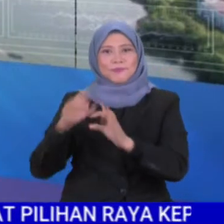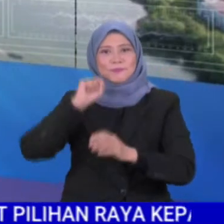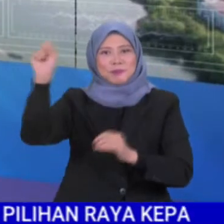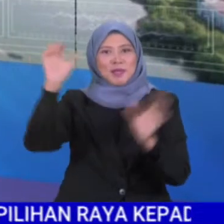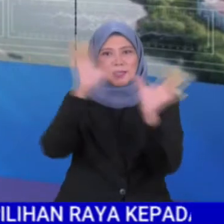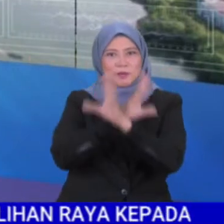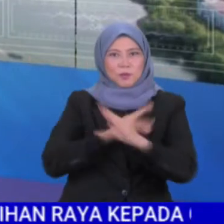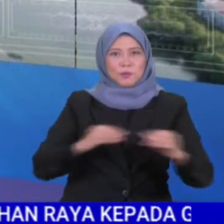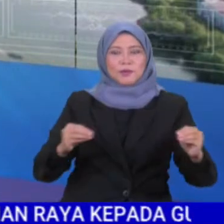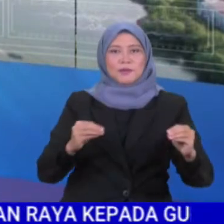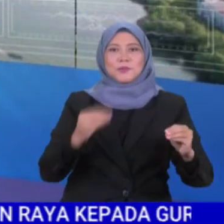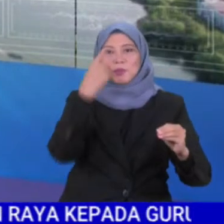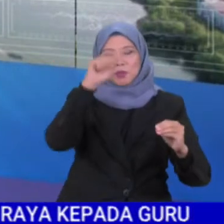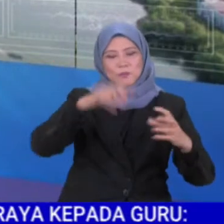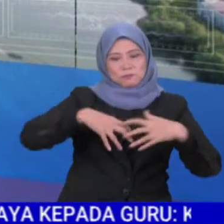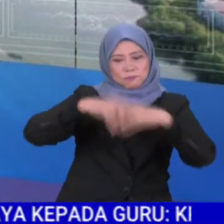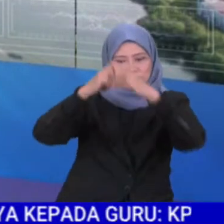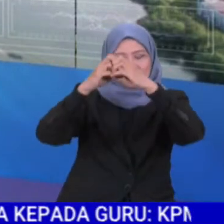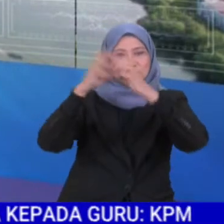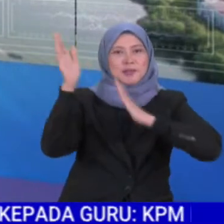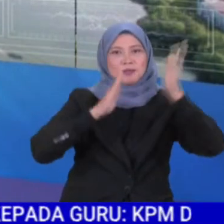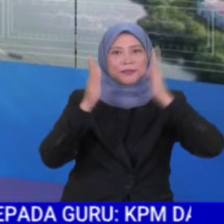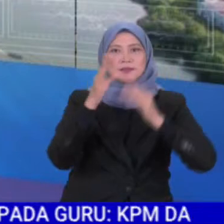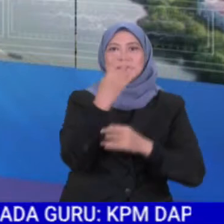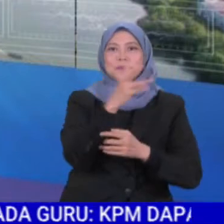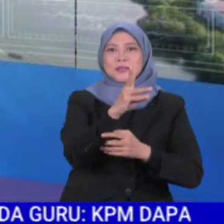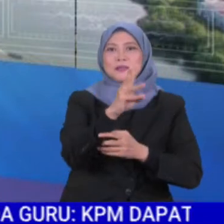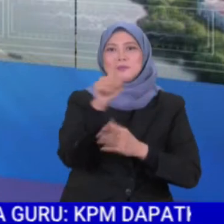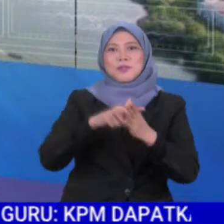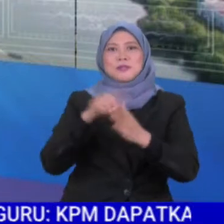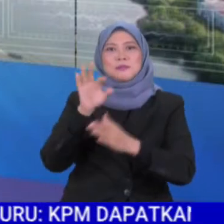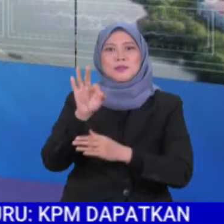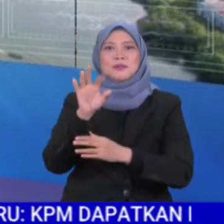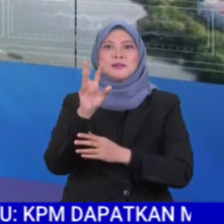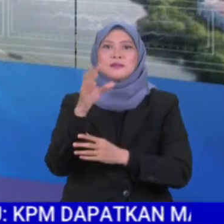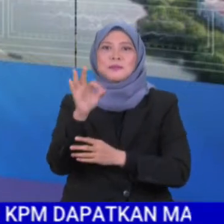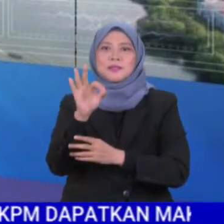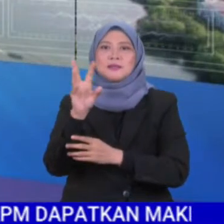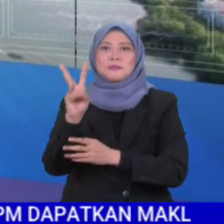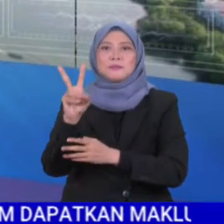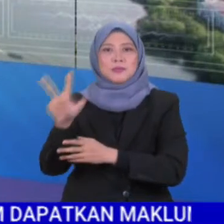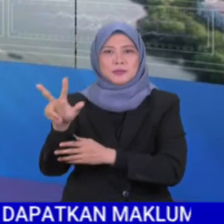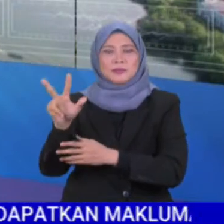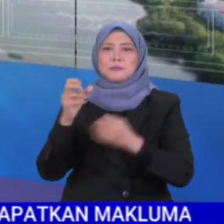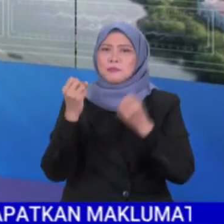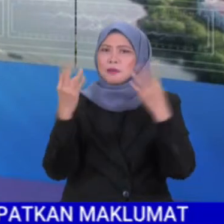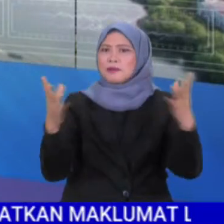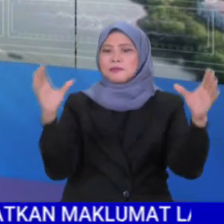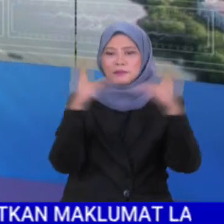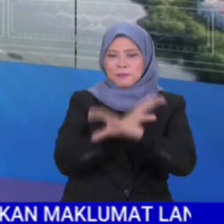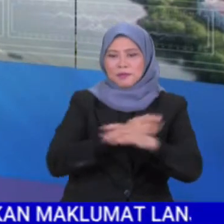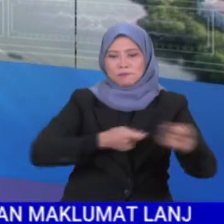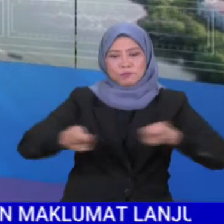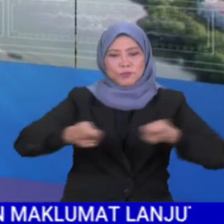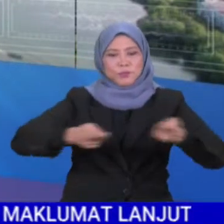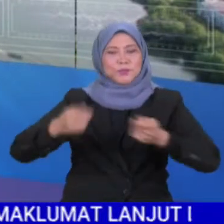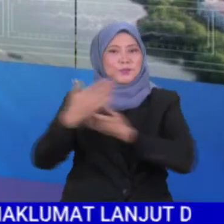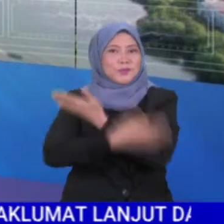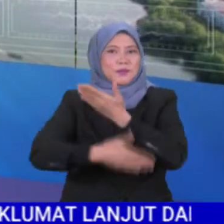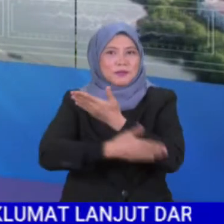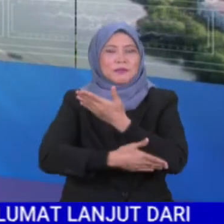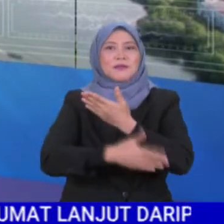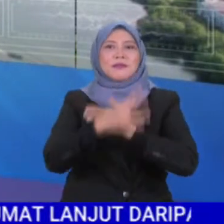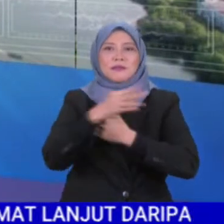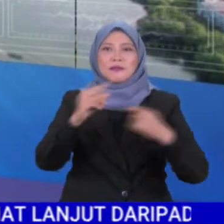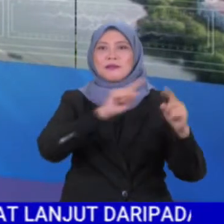Sarawak, merealisasikan pembentukan negara Malaysia pada 16 September 1963. Pelbagai cabaran dalam mentadbir sesebuah negara,